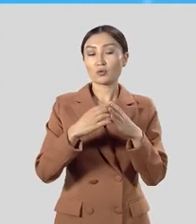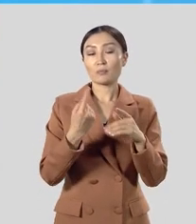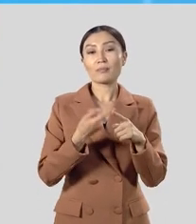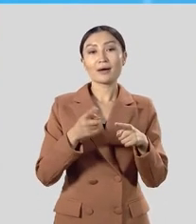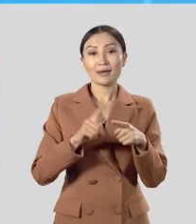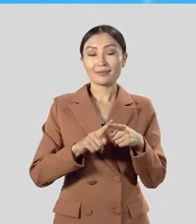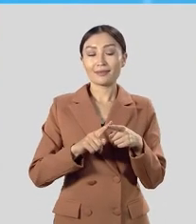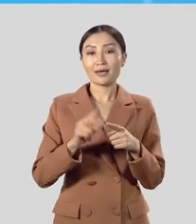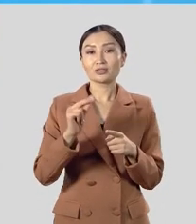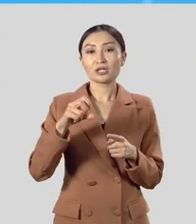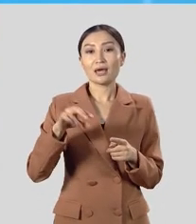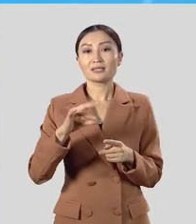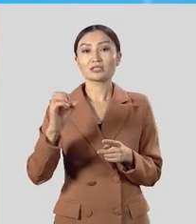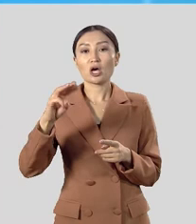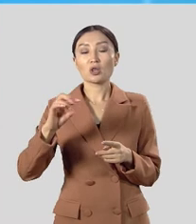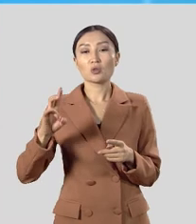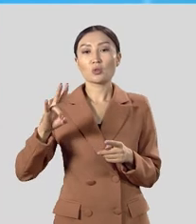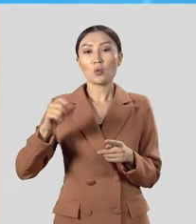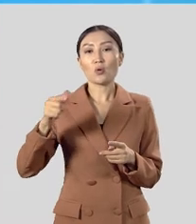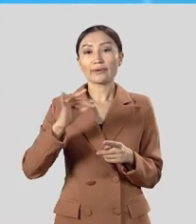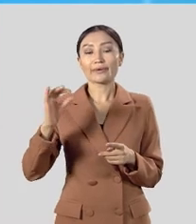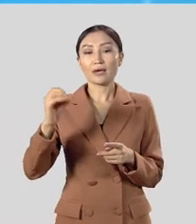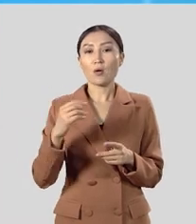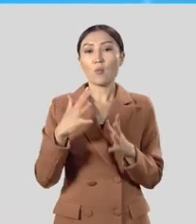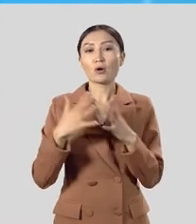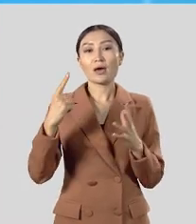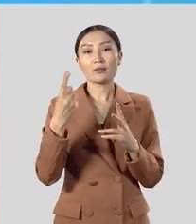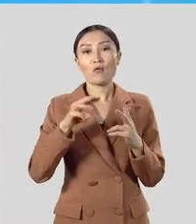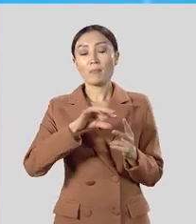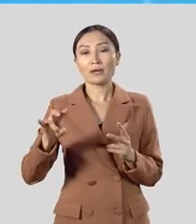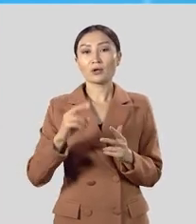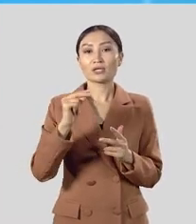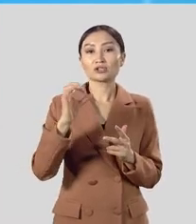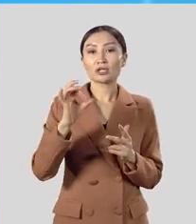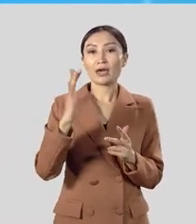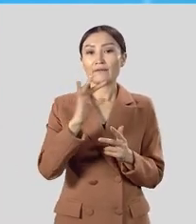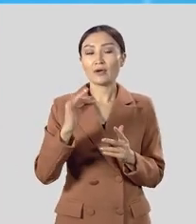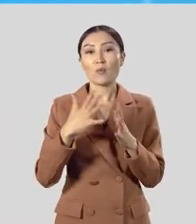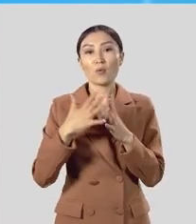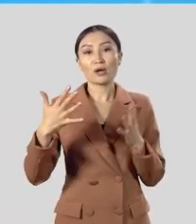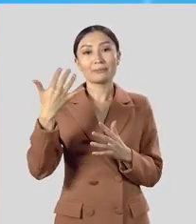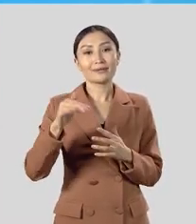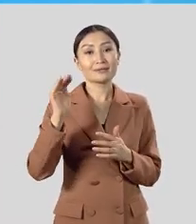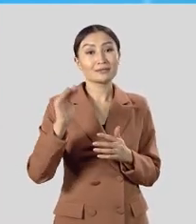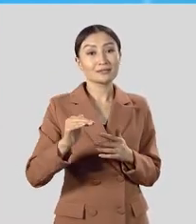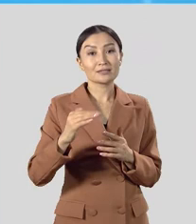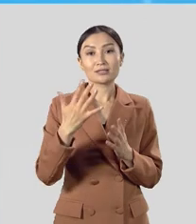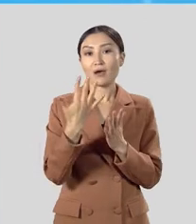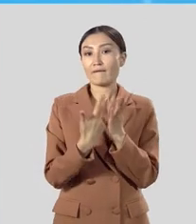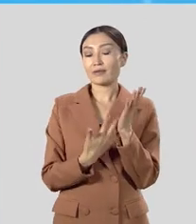это членистоногие – более 1 миллиона видов, черви – более 50 тысяч